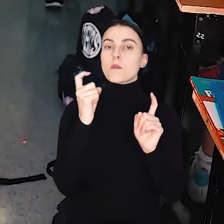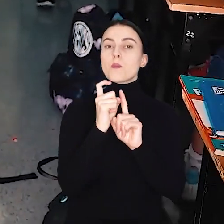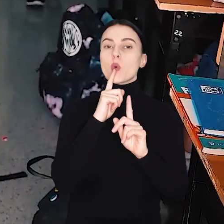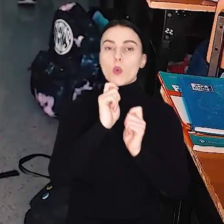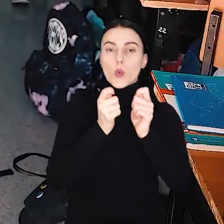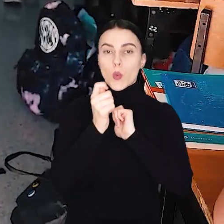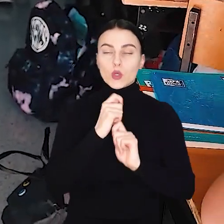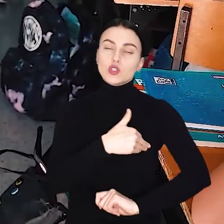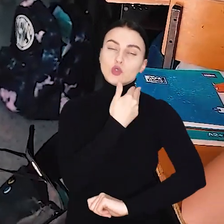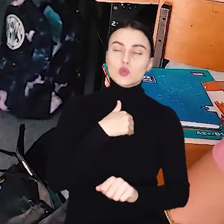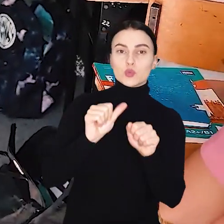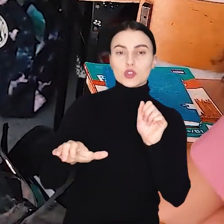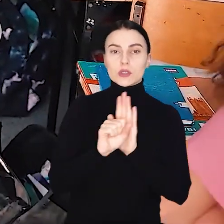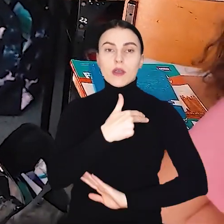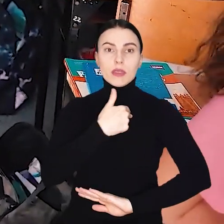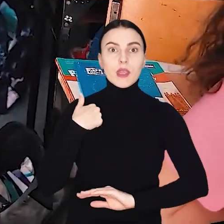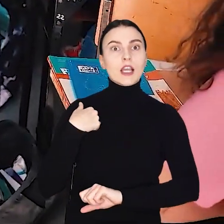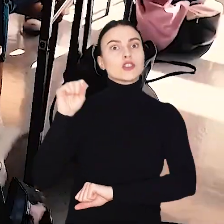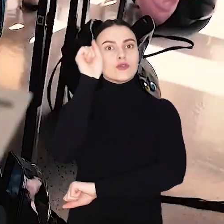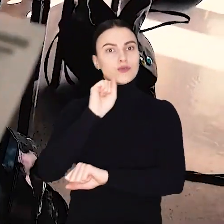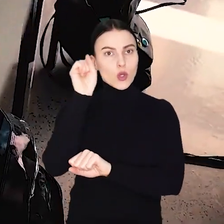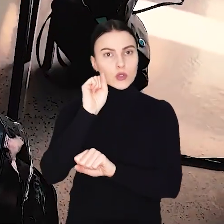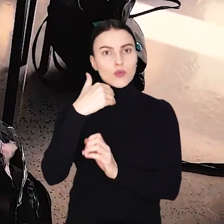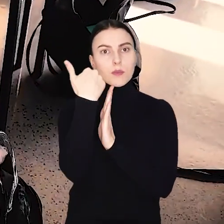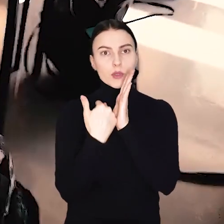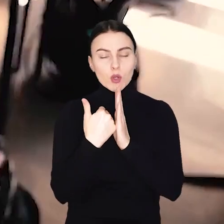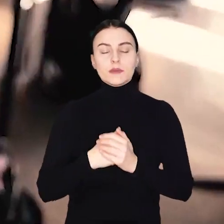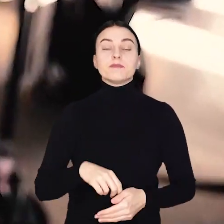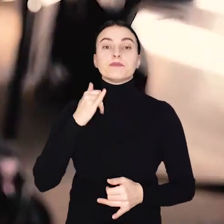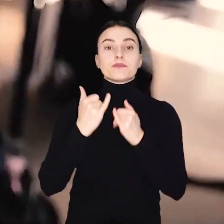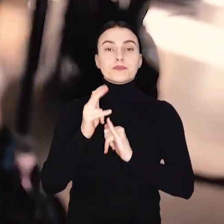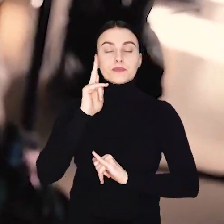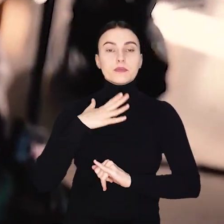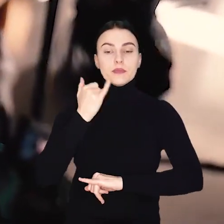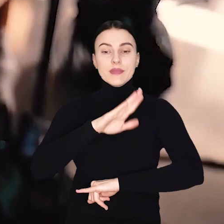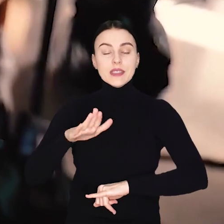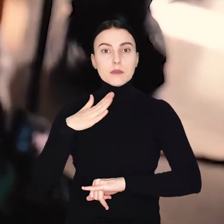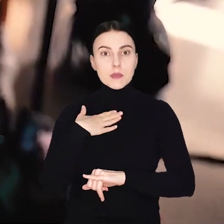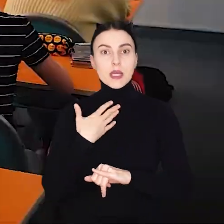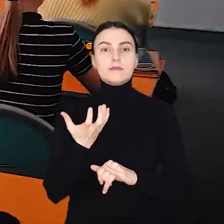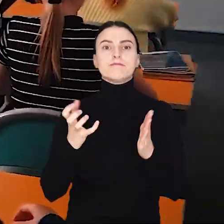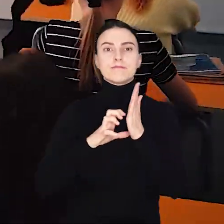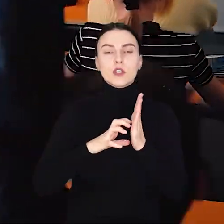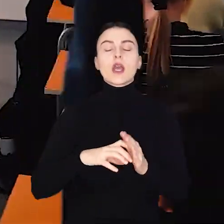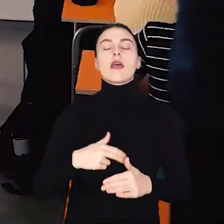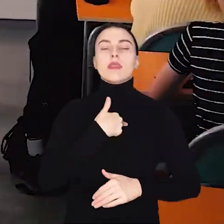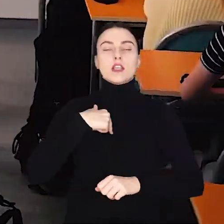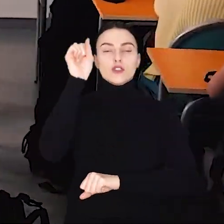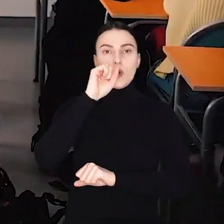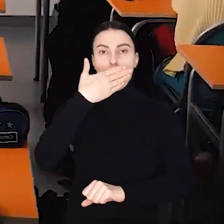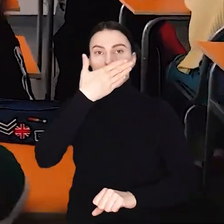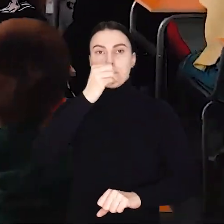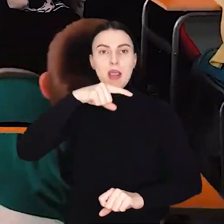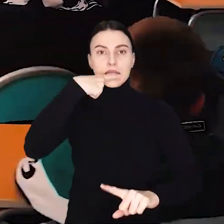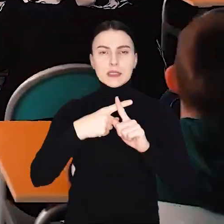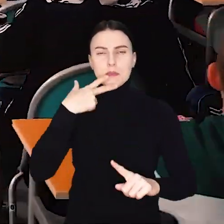Dodatkowe punkty w rekrutacji do szkół i przedszkoli z programem Nasz Wrocław. Dzieci osób, które posiadają aktywny status Nasz Wrocław Max, czyli są